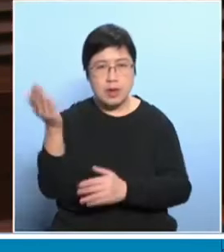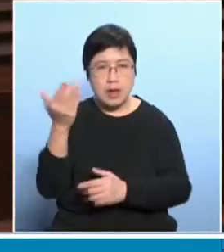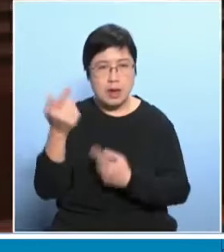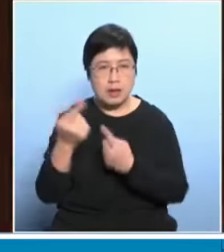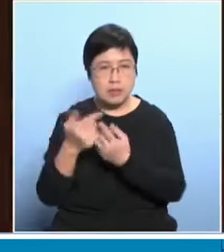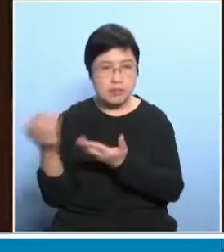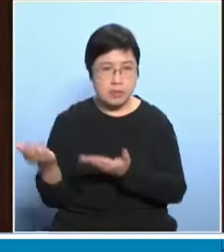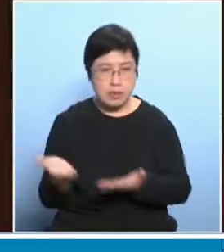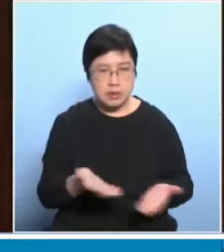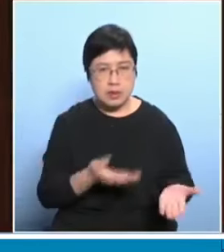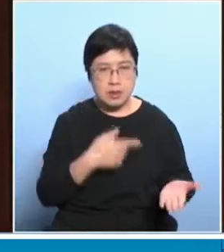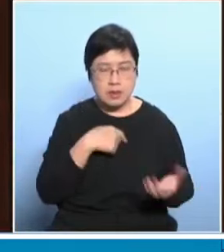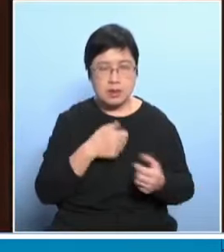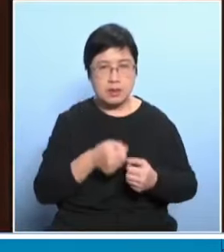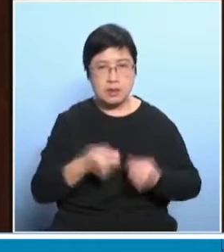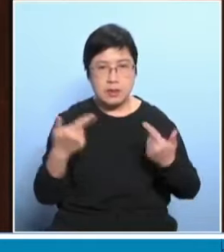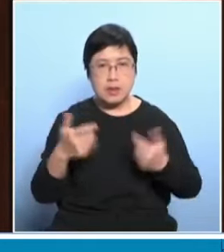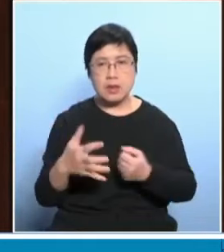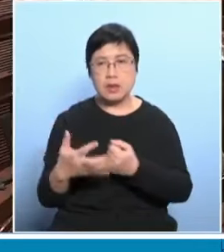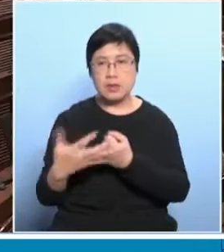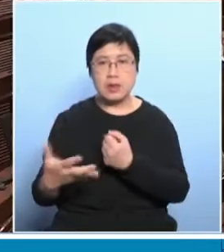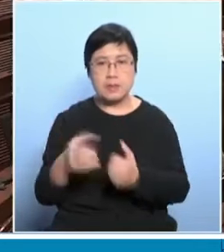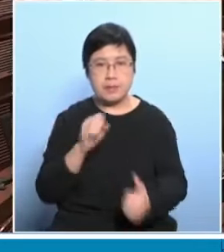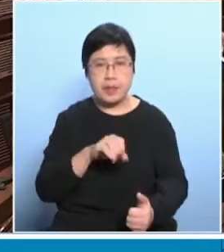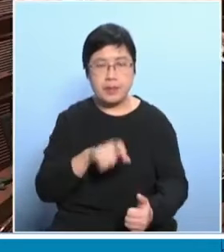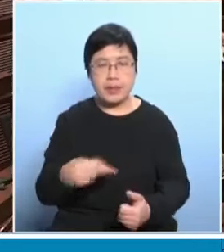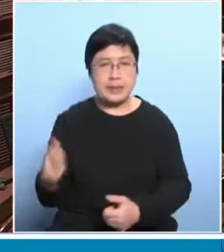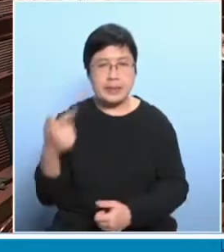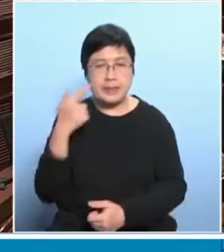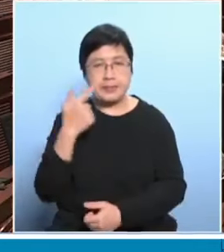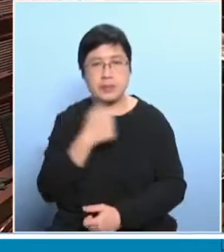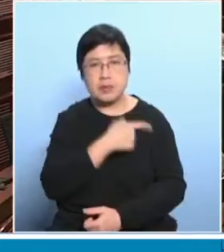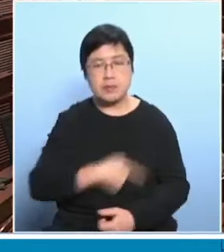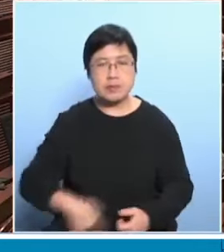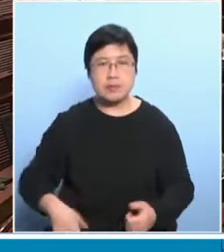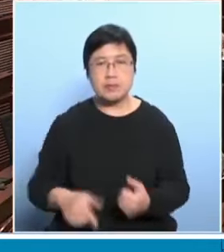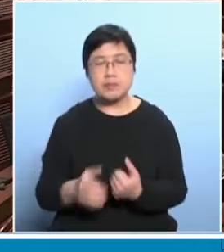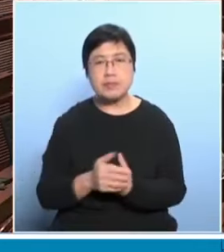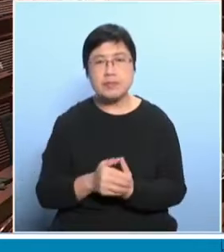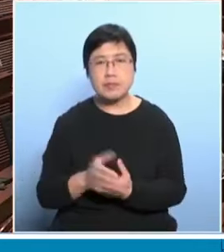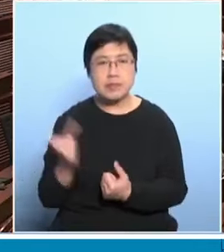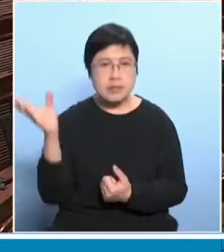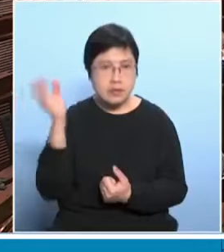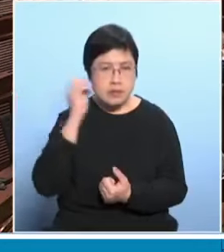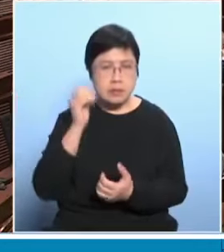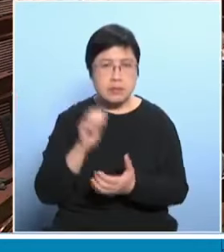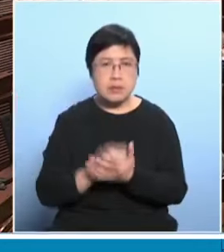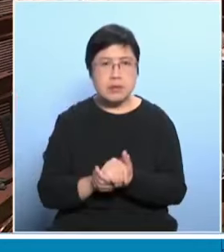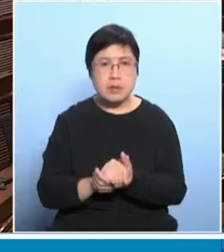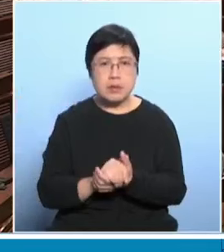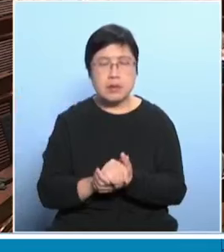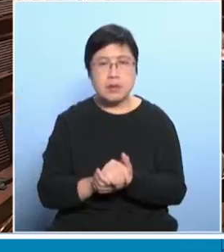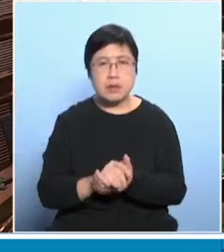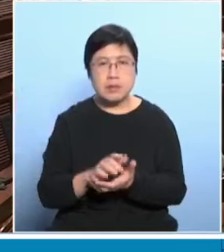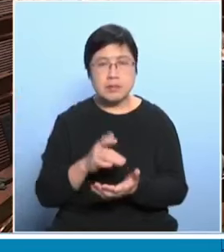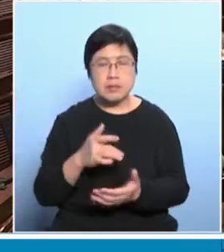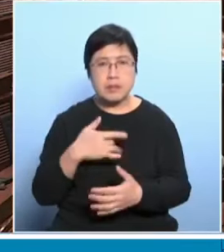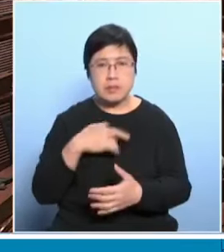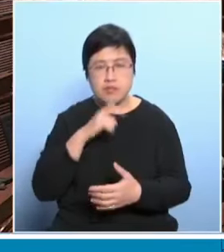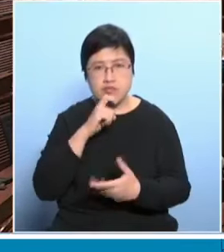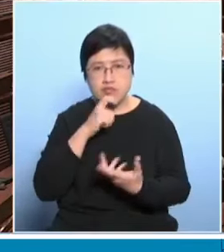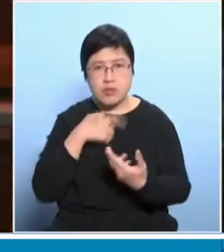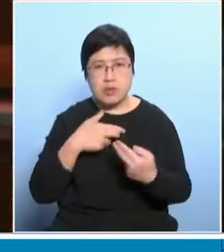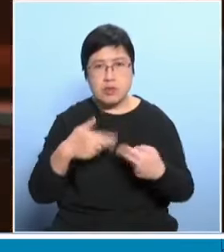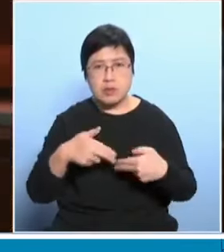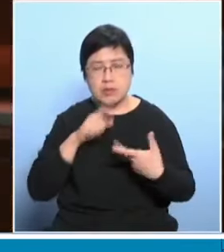加。多謝主席。 第五項質詢，嚴光議員。 多謝主席。據悉，無簡通關採用人臉